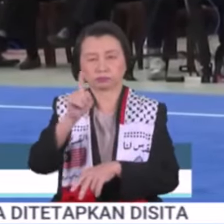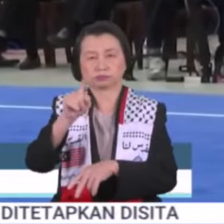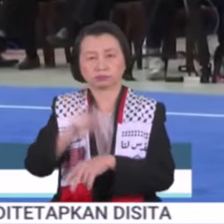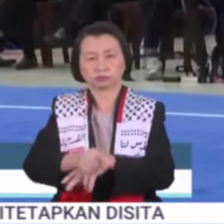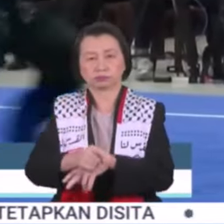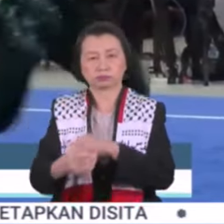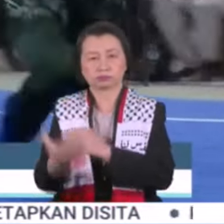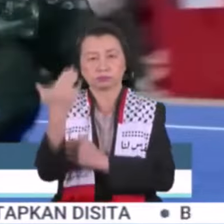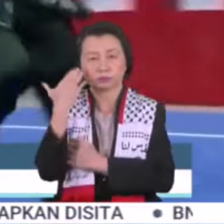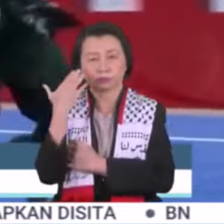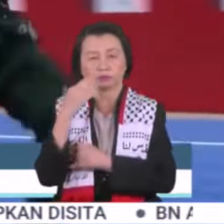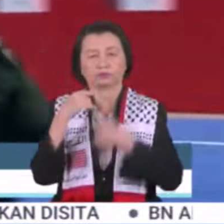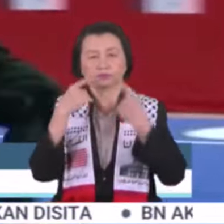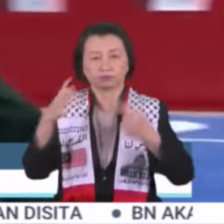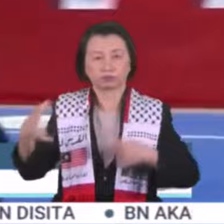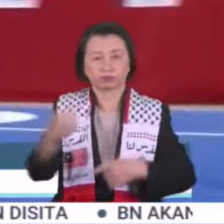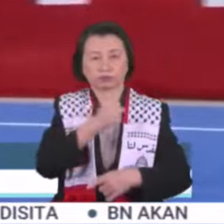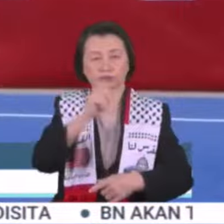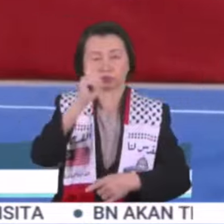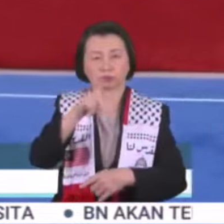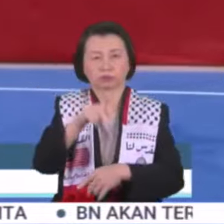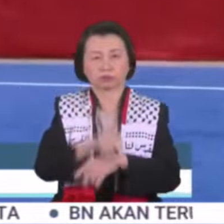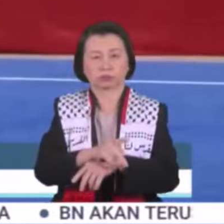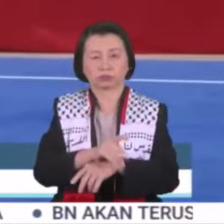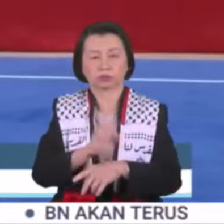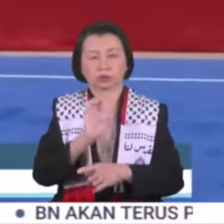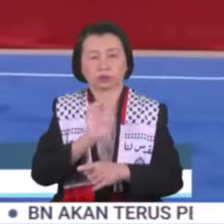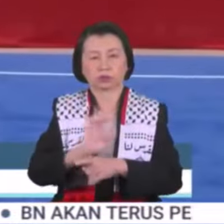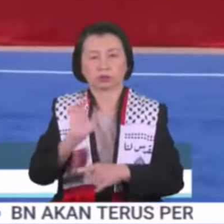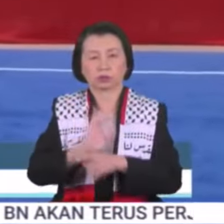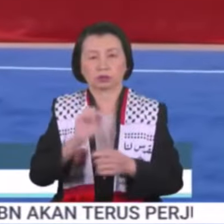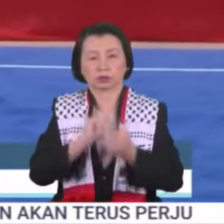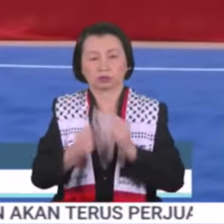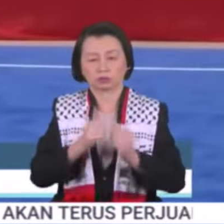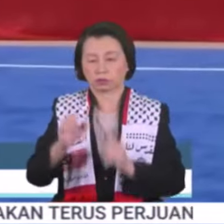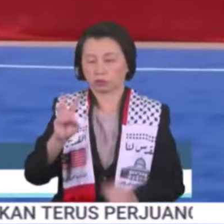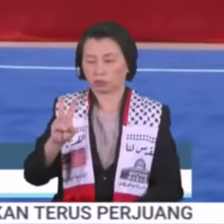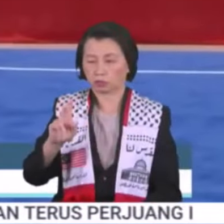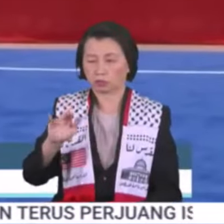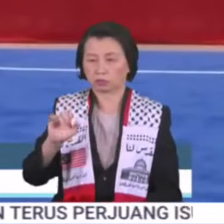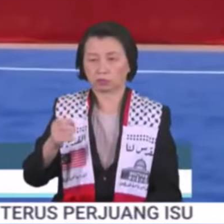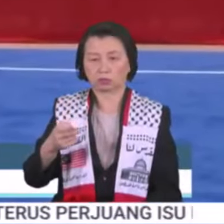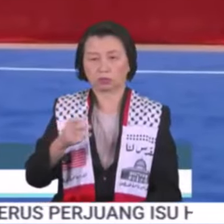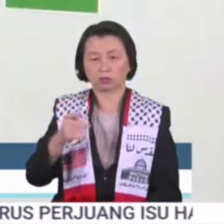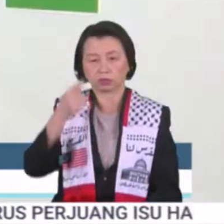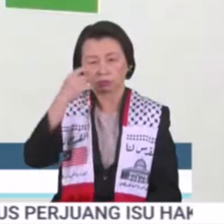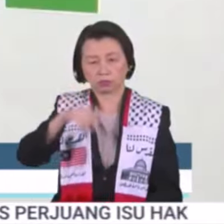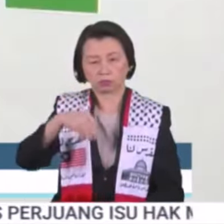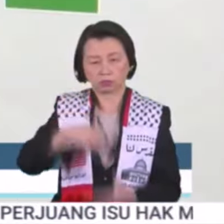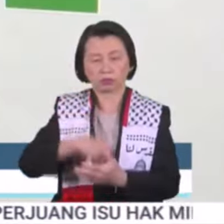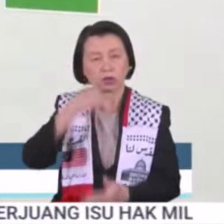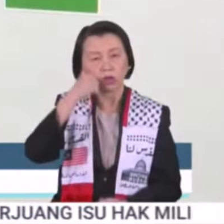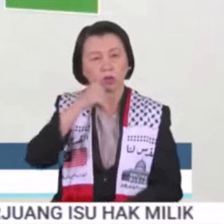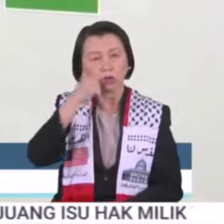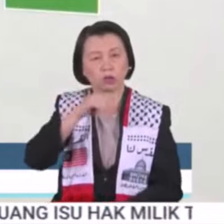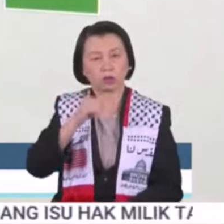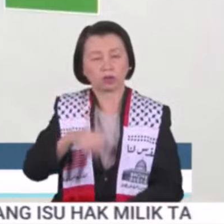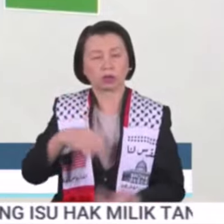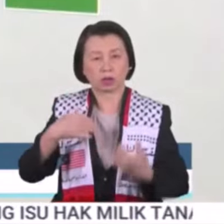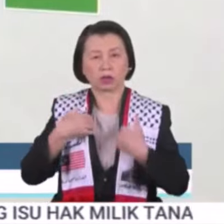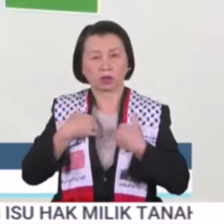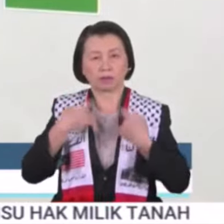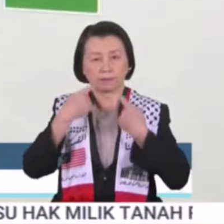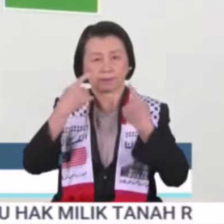pagi turut berjaya meraih 1 pingat emas menerusi sukan wushu dalam acara cankuan wanita yang